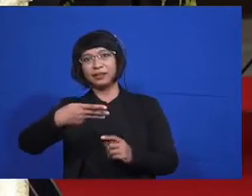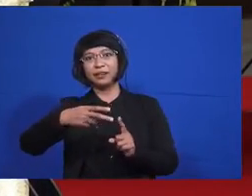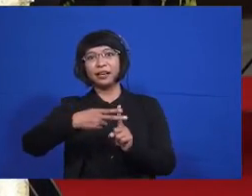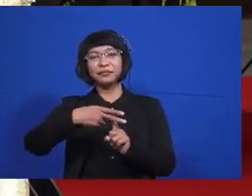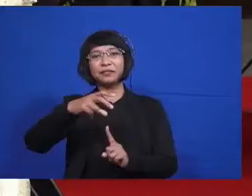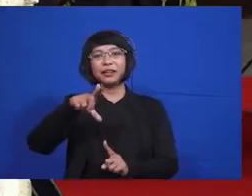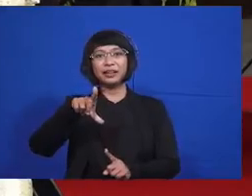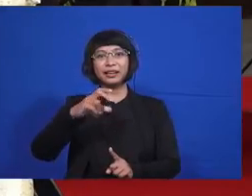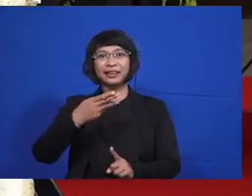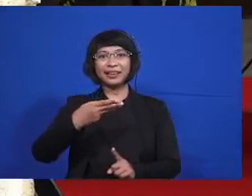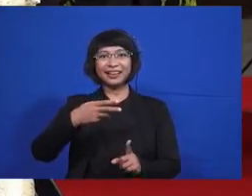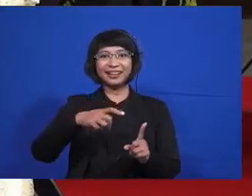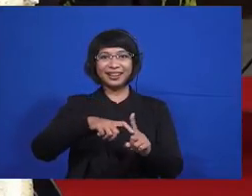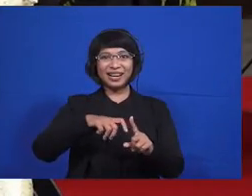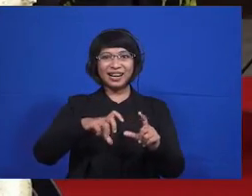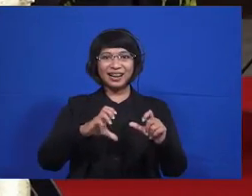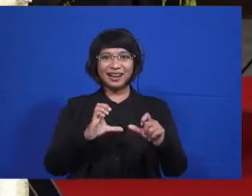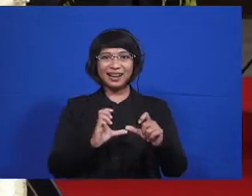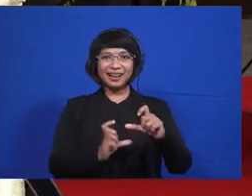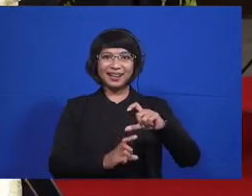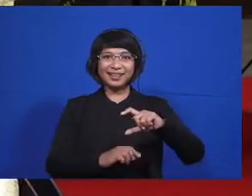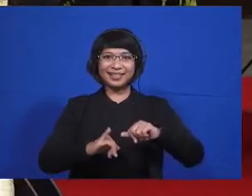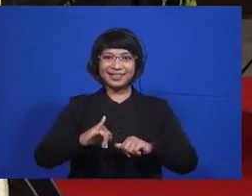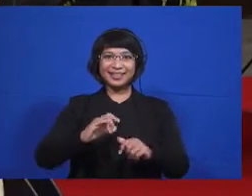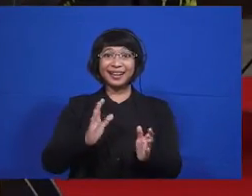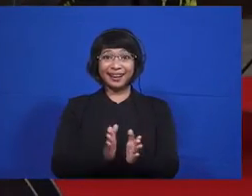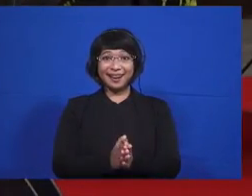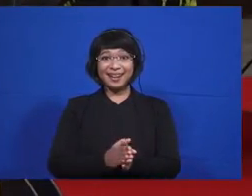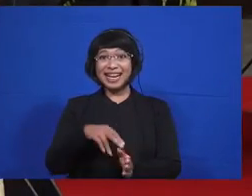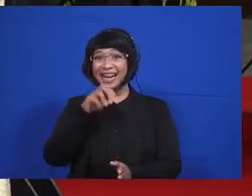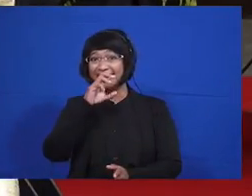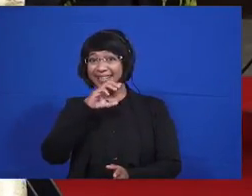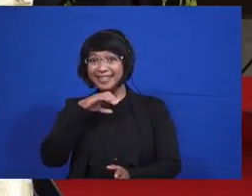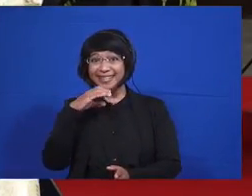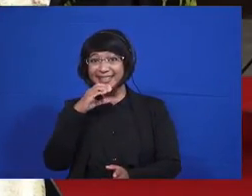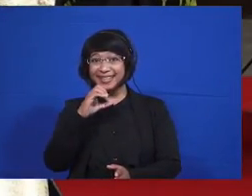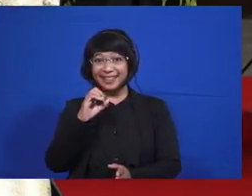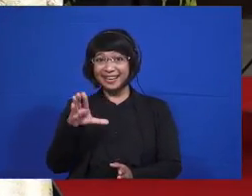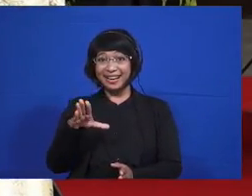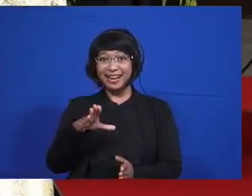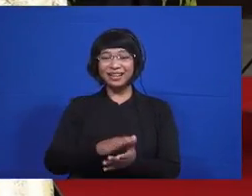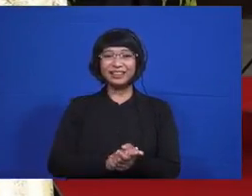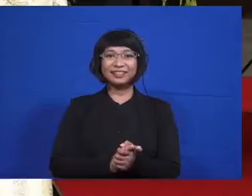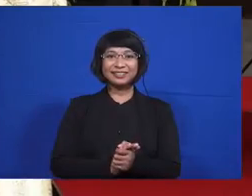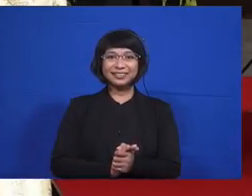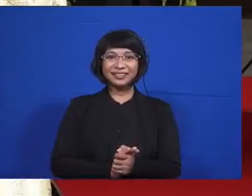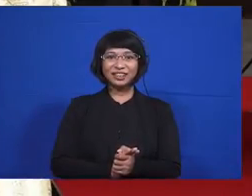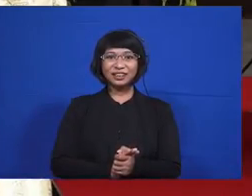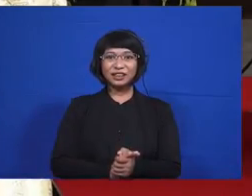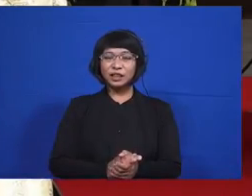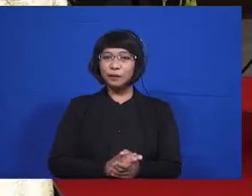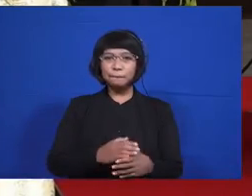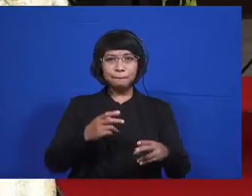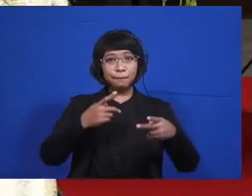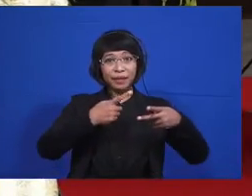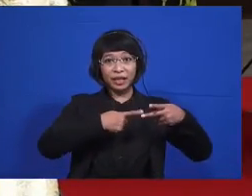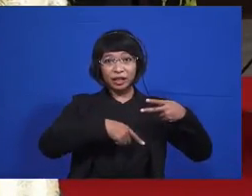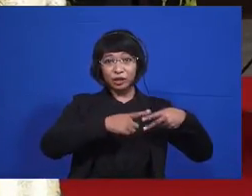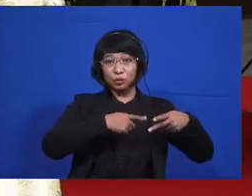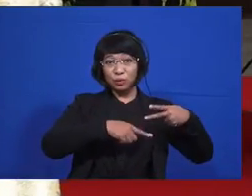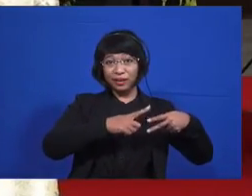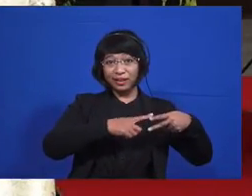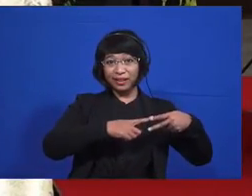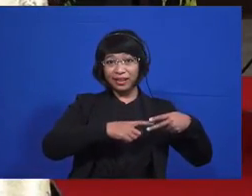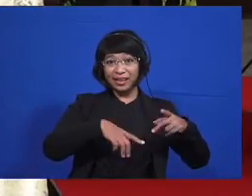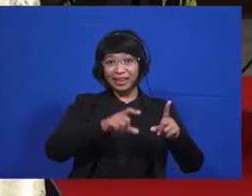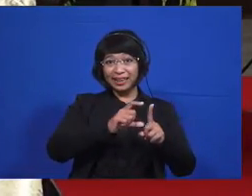dalam cerita masing-masing, kelihatan sekali bahwa apa yang dialami oleh Diakon Oot